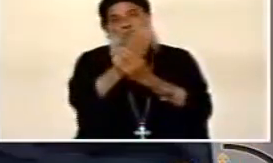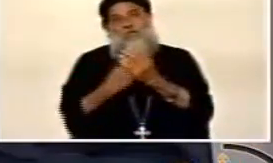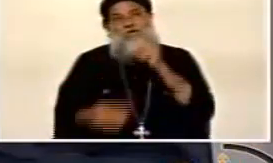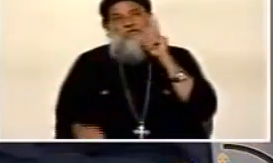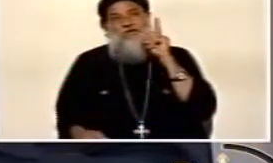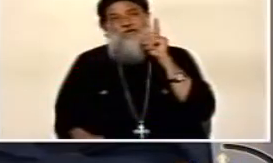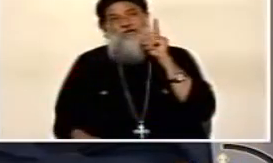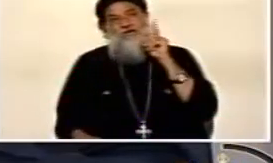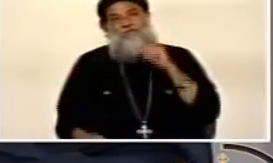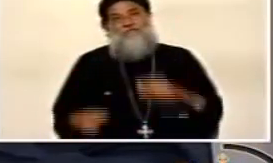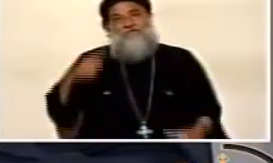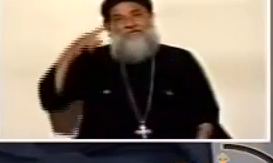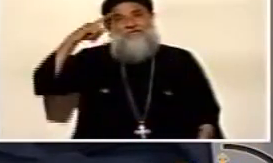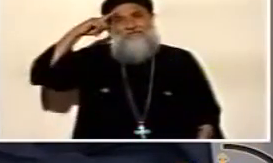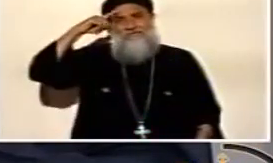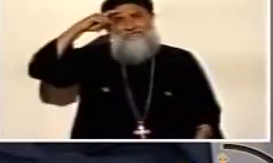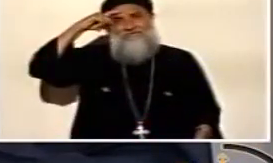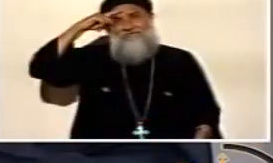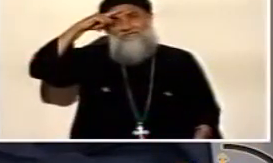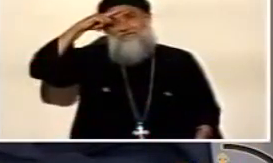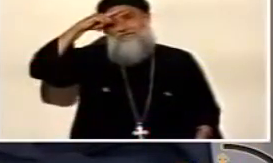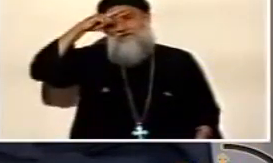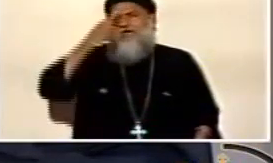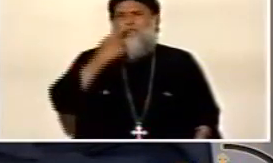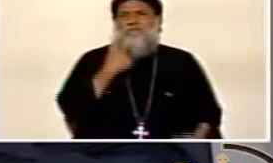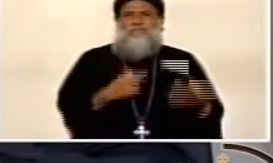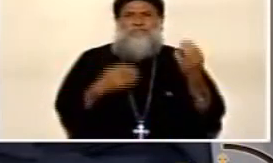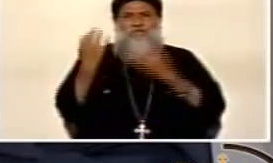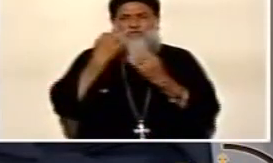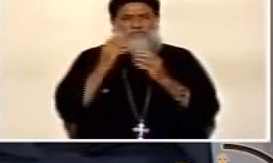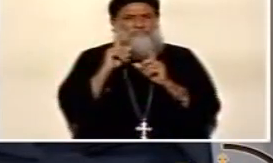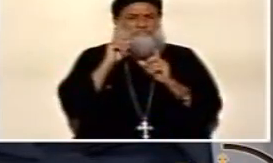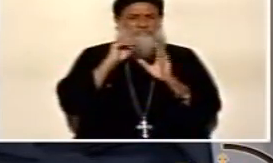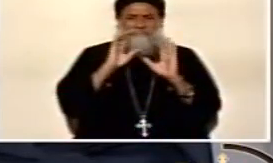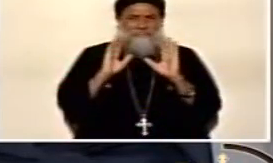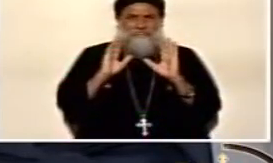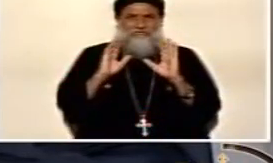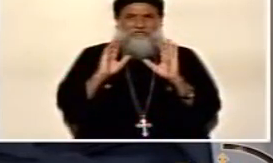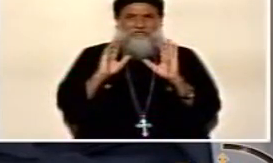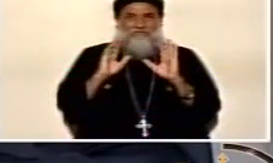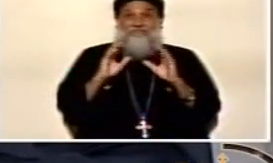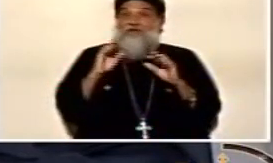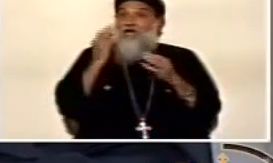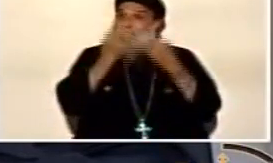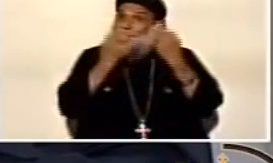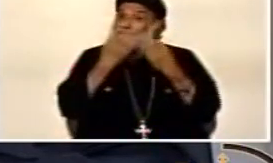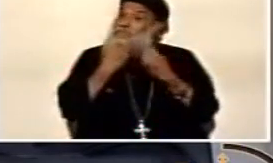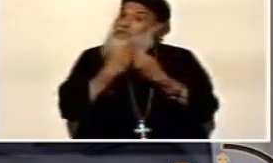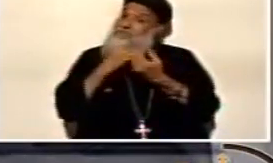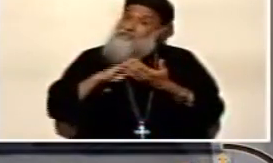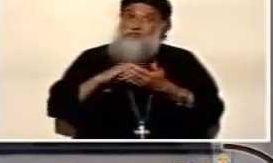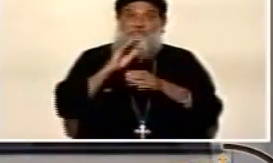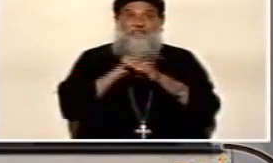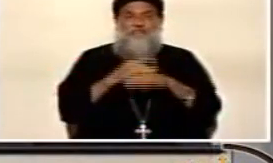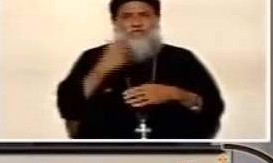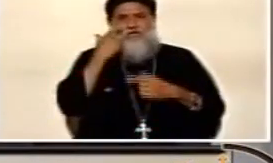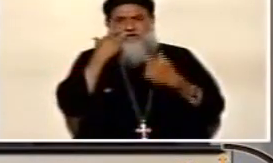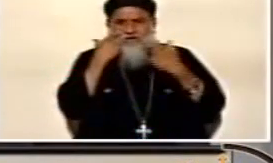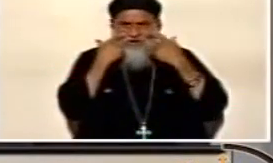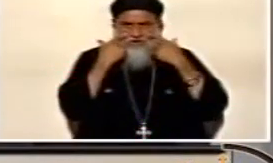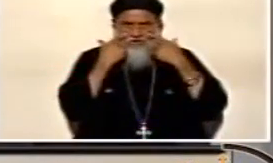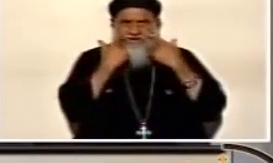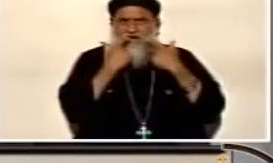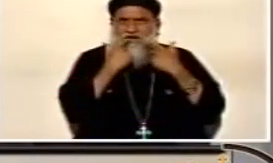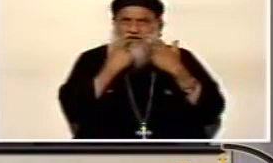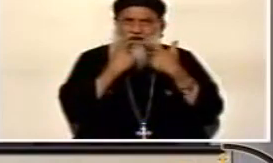شوية إنه أحب عدوي؟ يعني مبدأ الماشي بالعالم عين بعين وسن بسن، هو